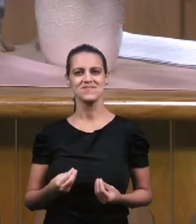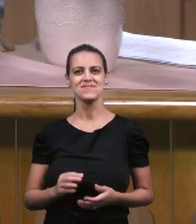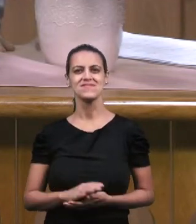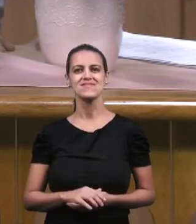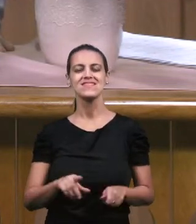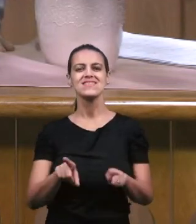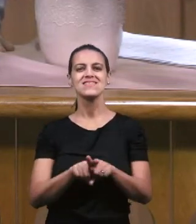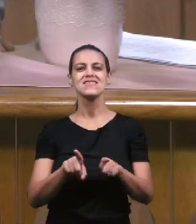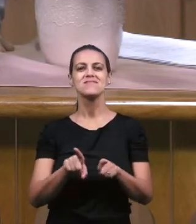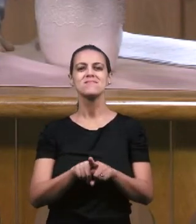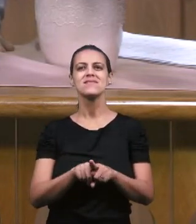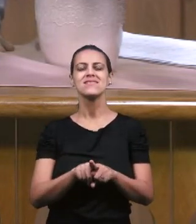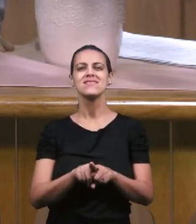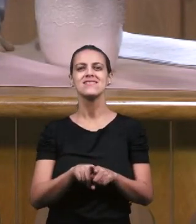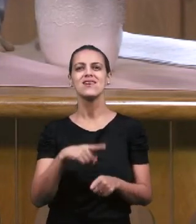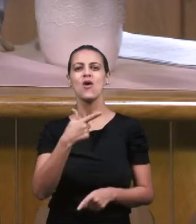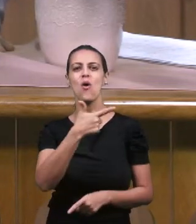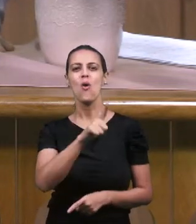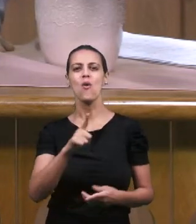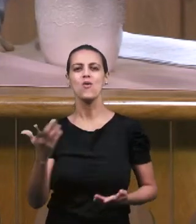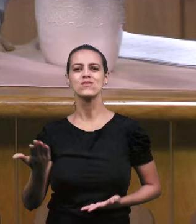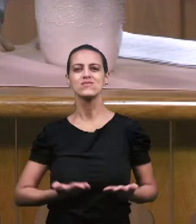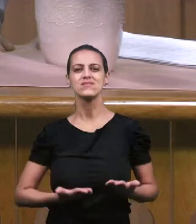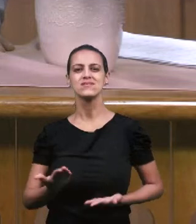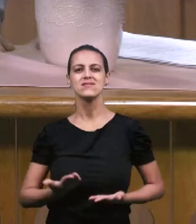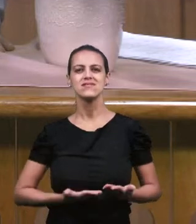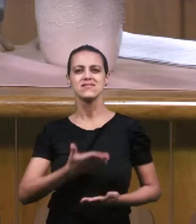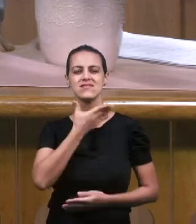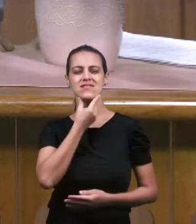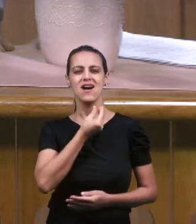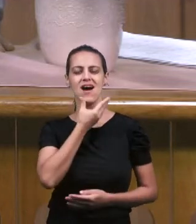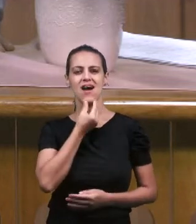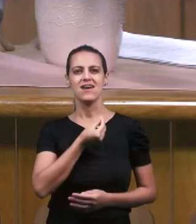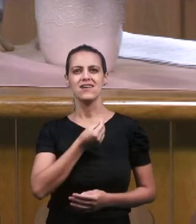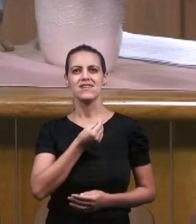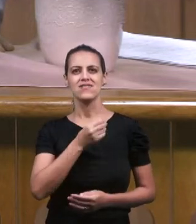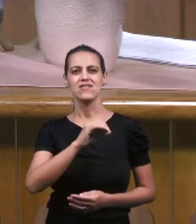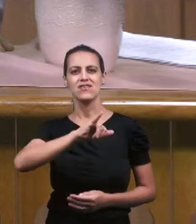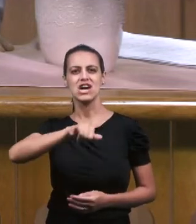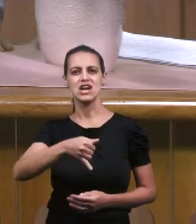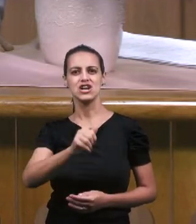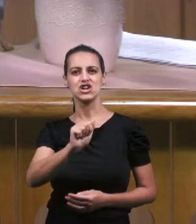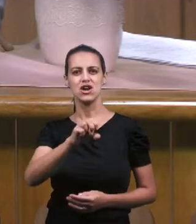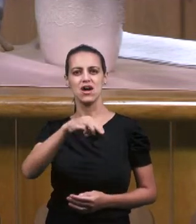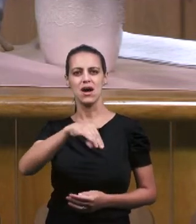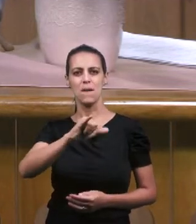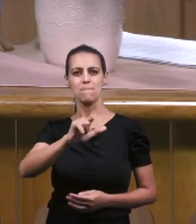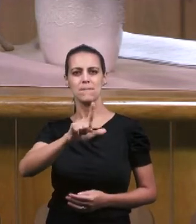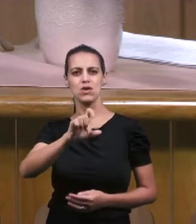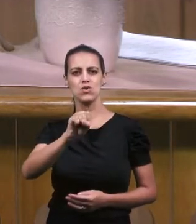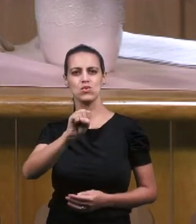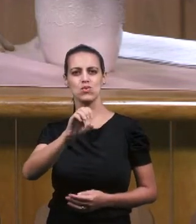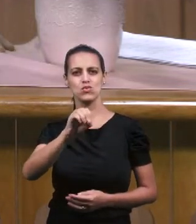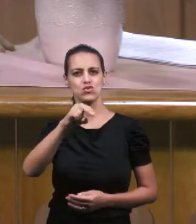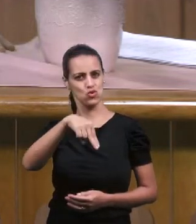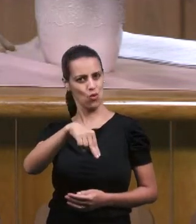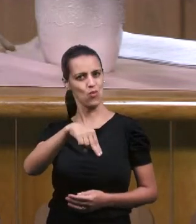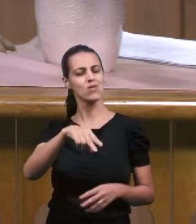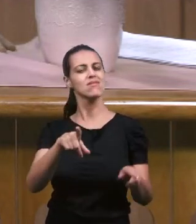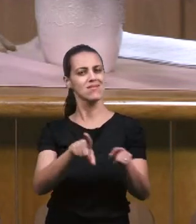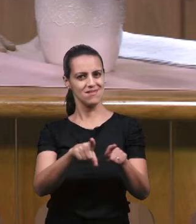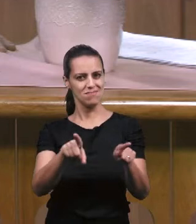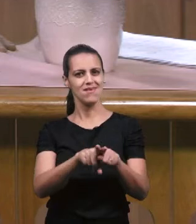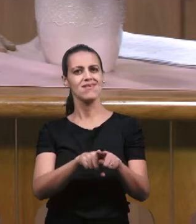presbytère nouveau, la Creuseline. Nous avons notre frère de Cerzed aussi, notre frère de